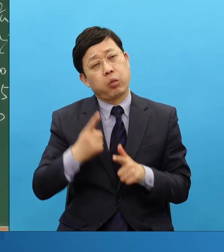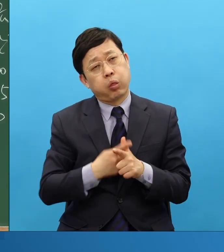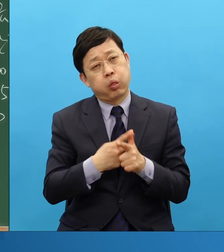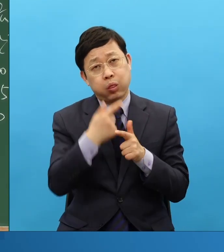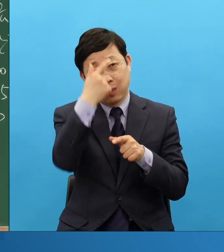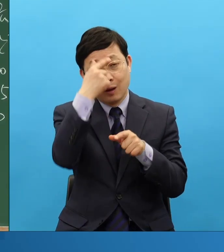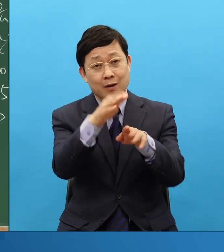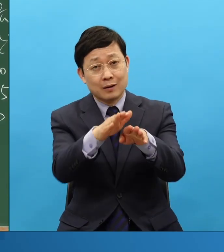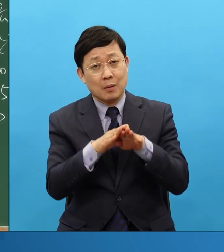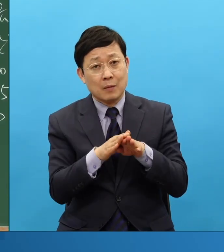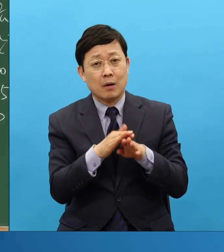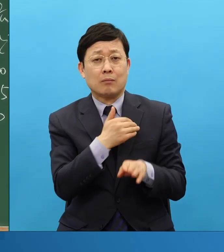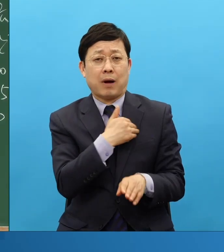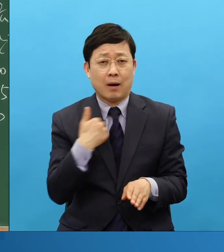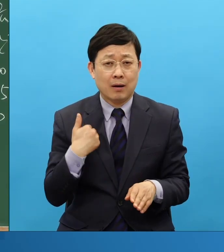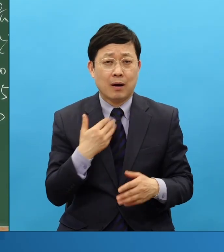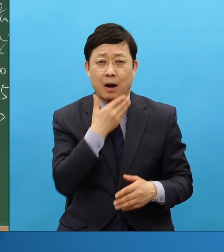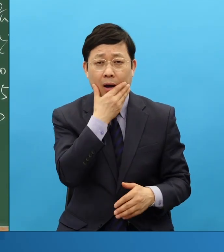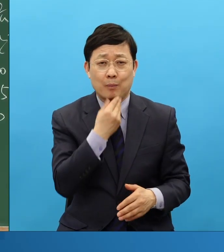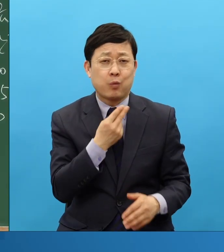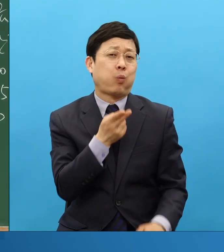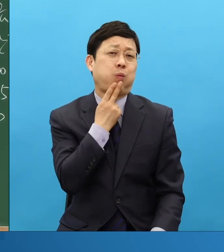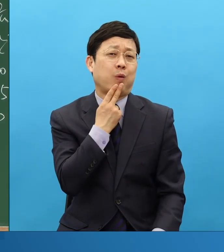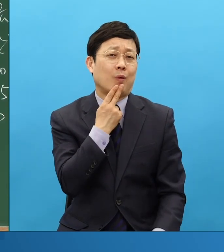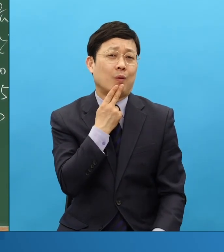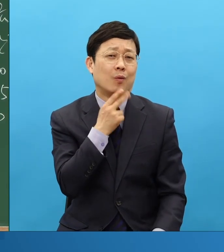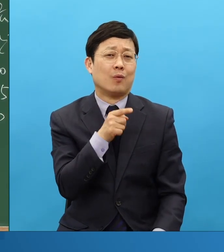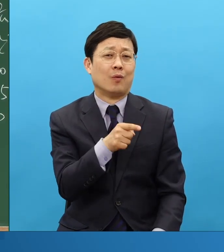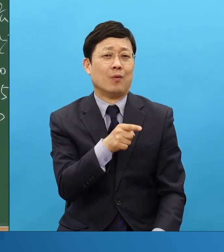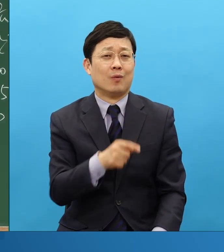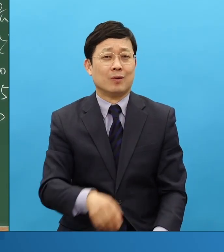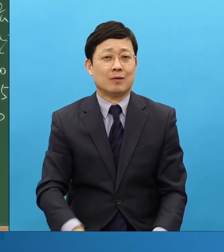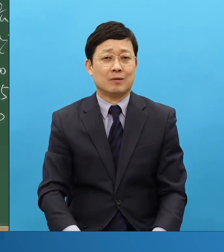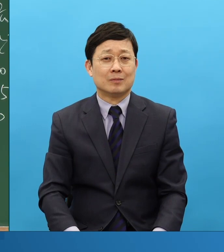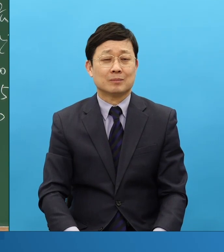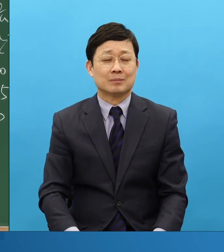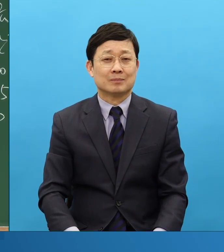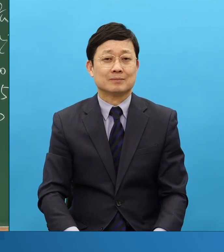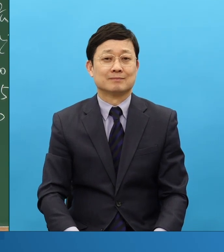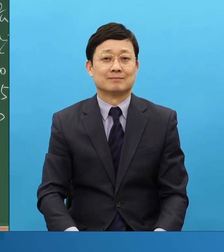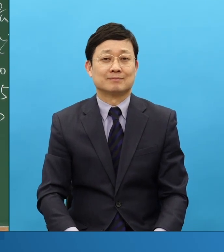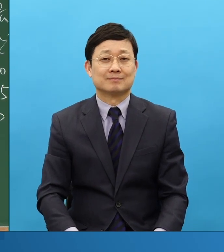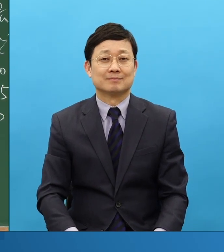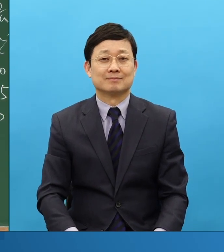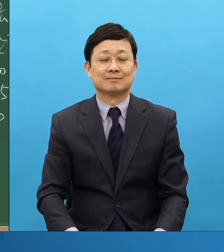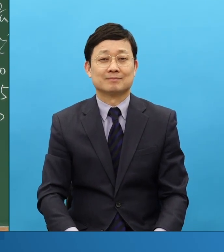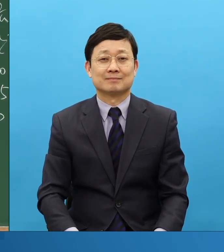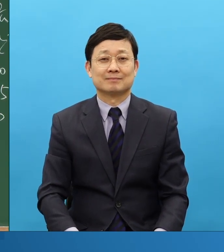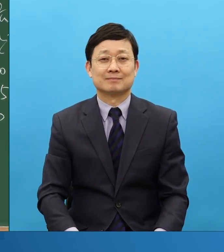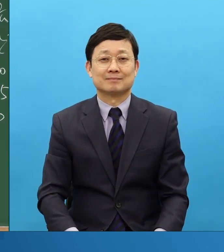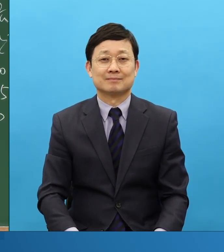that doesn't take 예배 가지고 만족이 안 돼. They're not satisfied just giving 그렇죠. worship. Isn't that so?